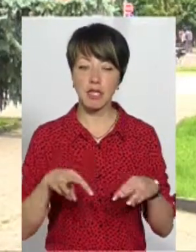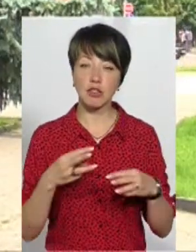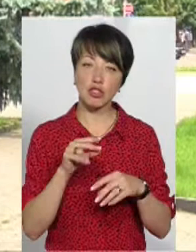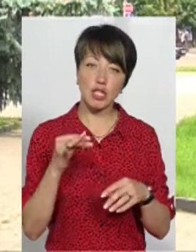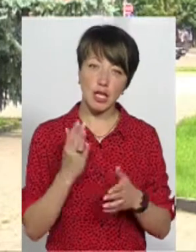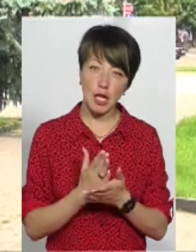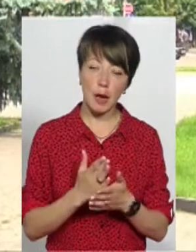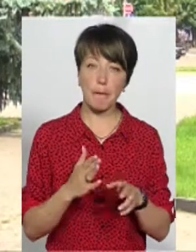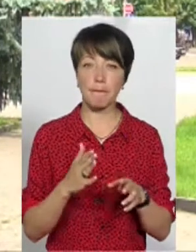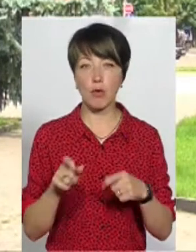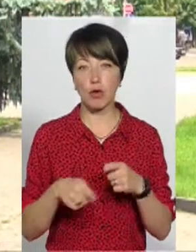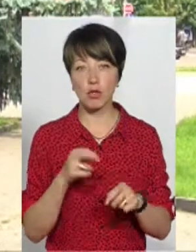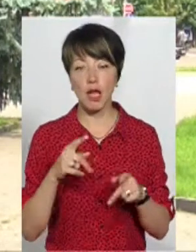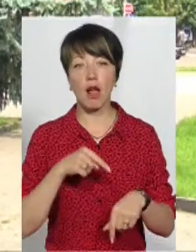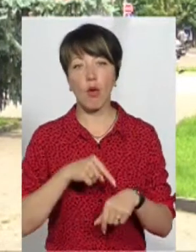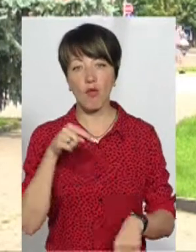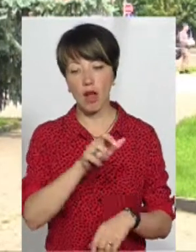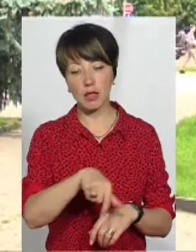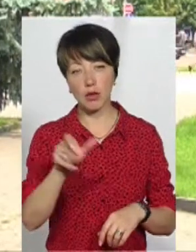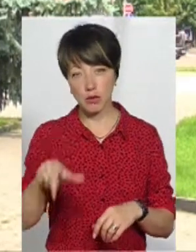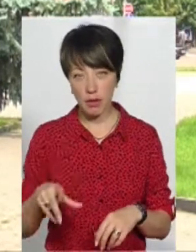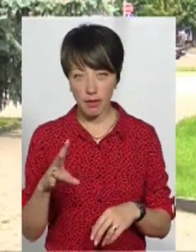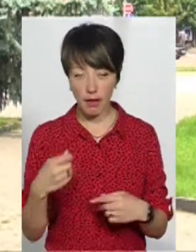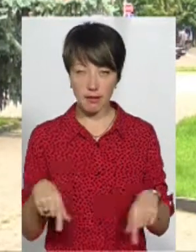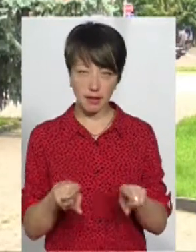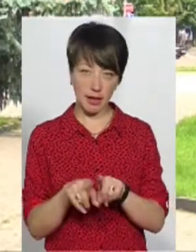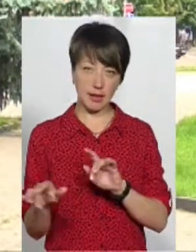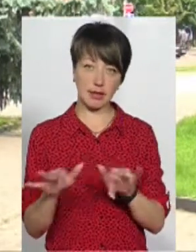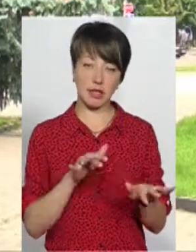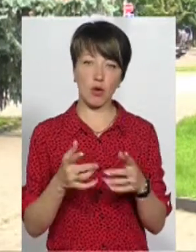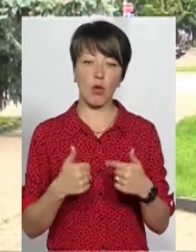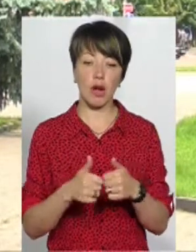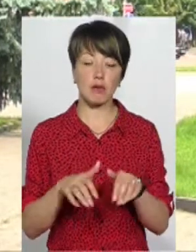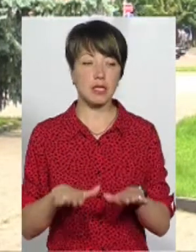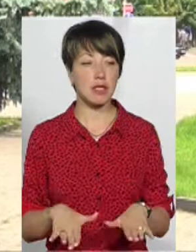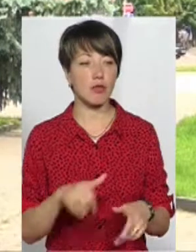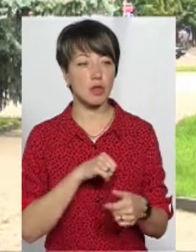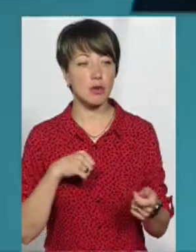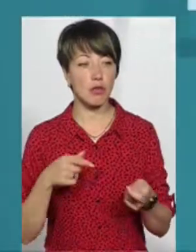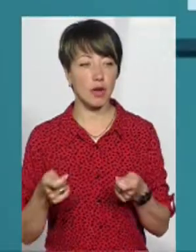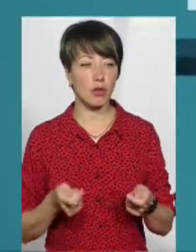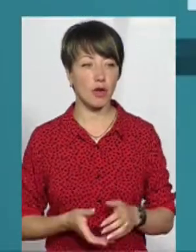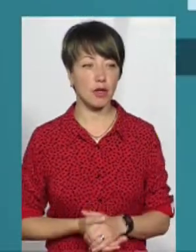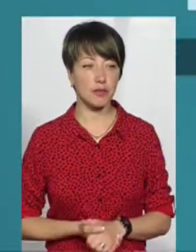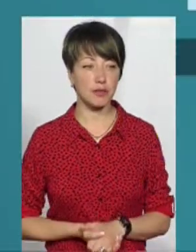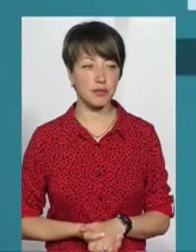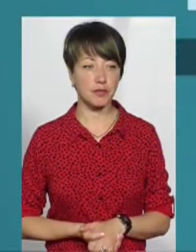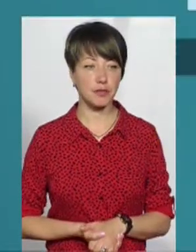і як реагувати громадськості на такі дії органів місцевого самоврядування.